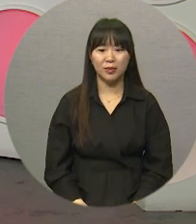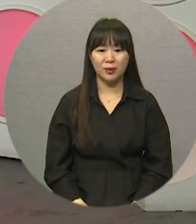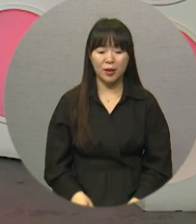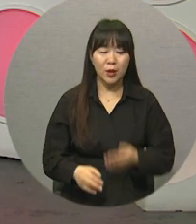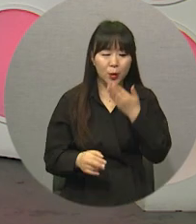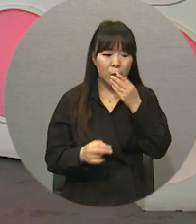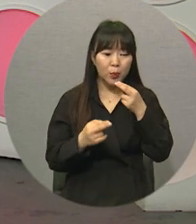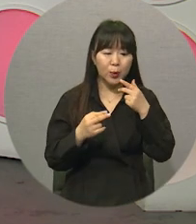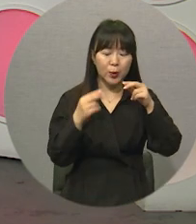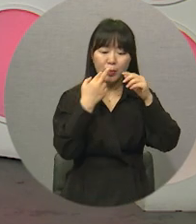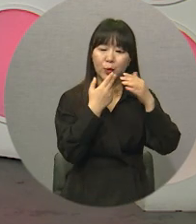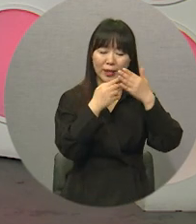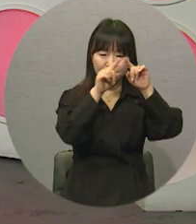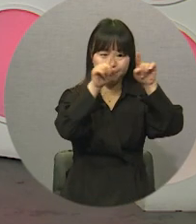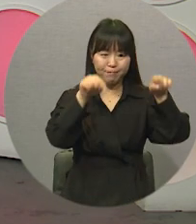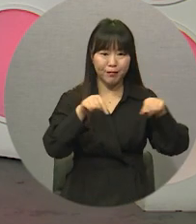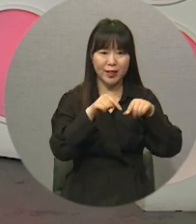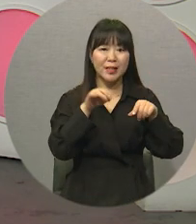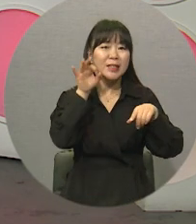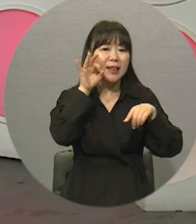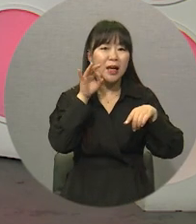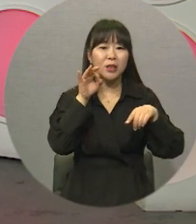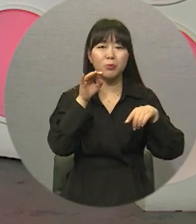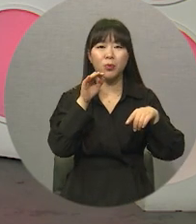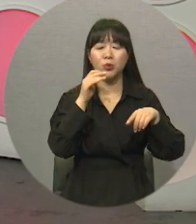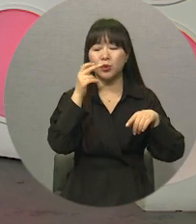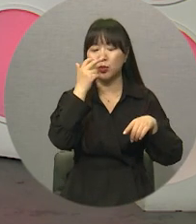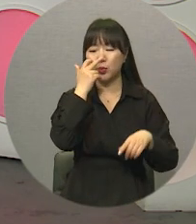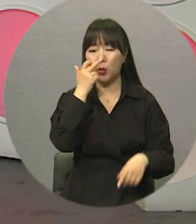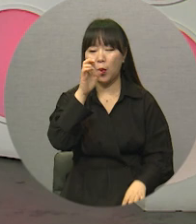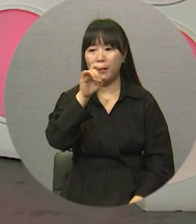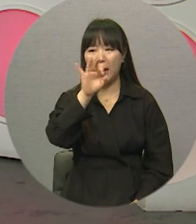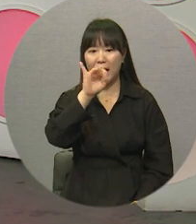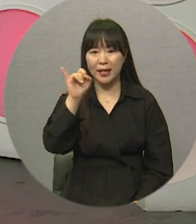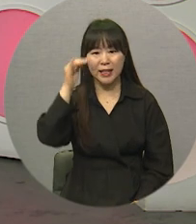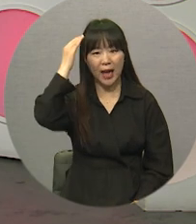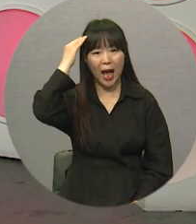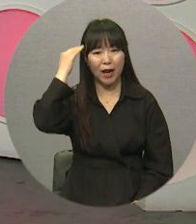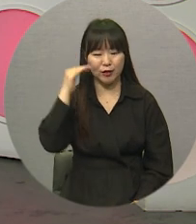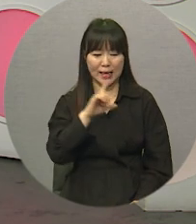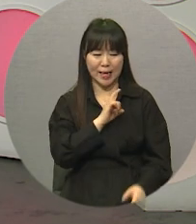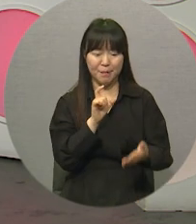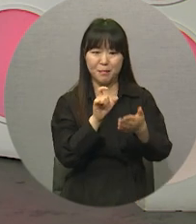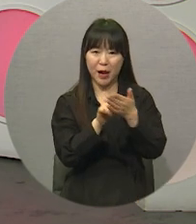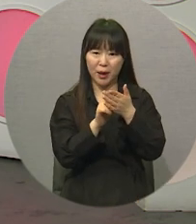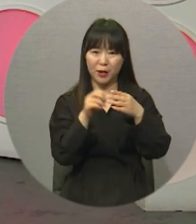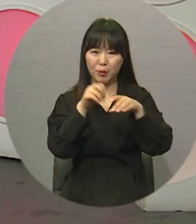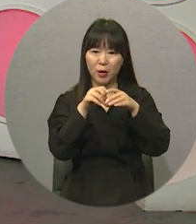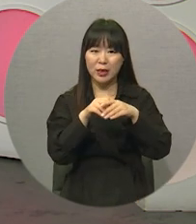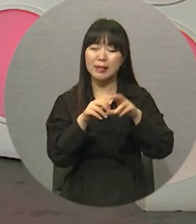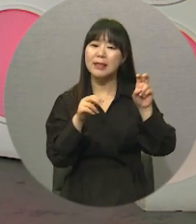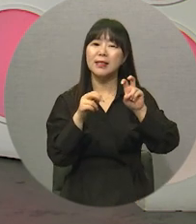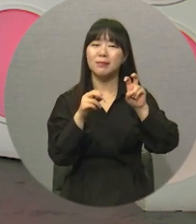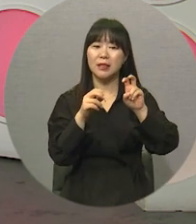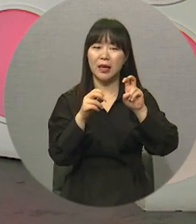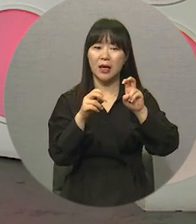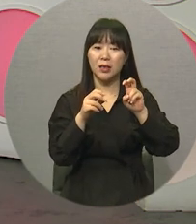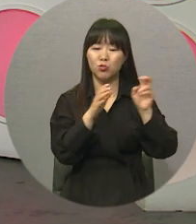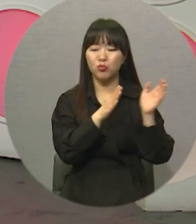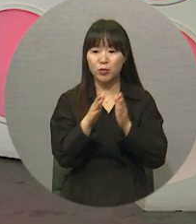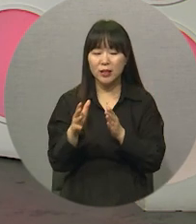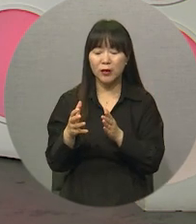요만한 비닐에 사탕이랑 초코파이랑 이게 한국말로 써 있는 간식을 한 20개 정도 만들어